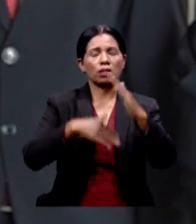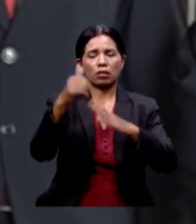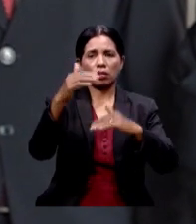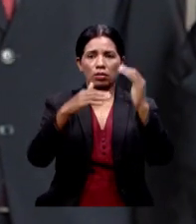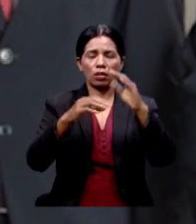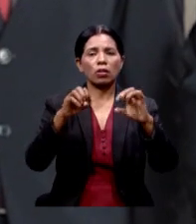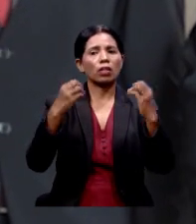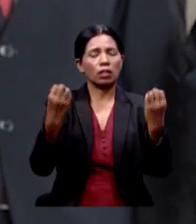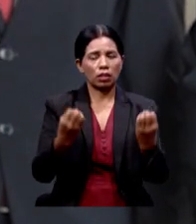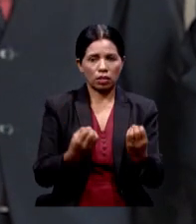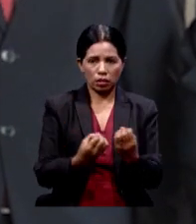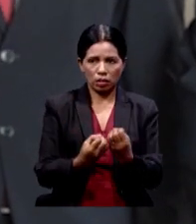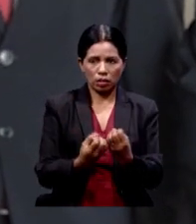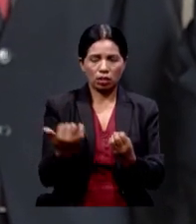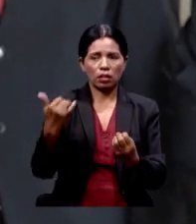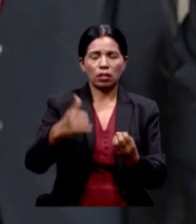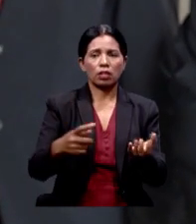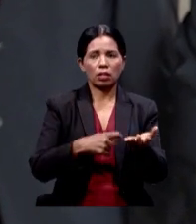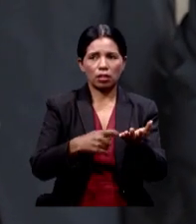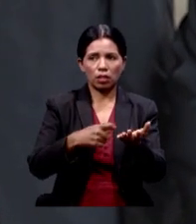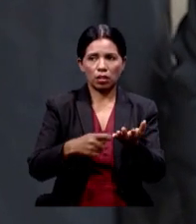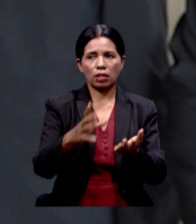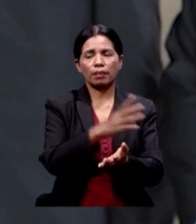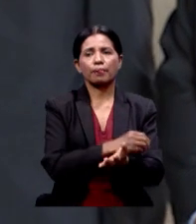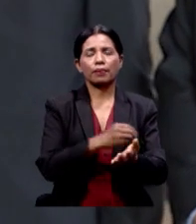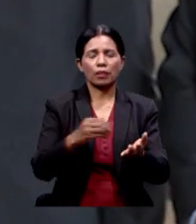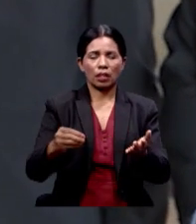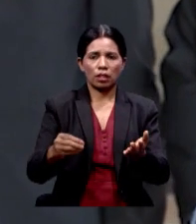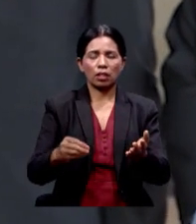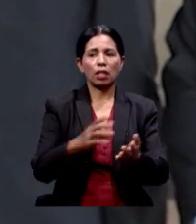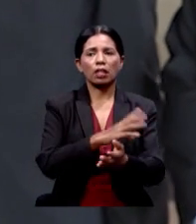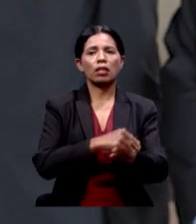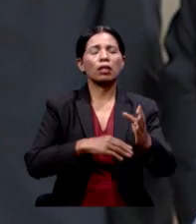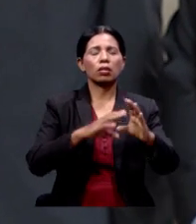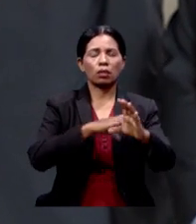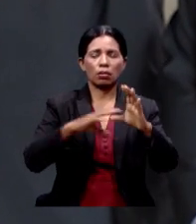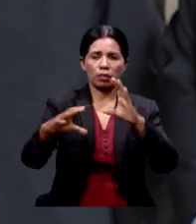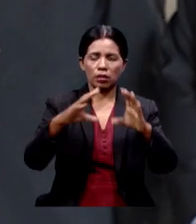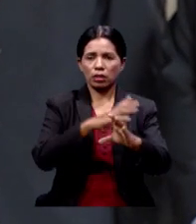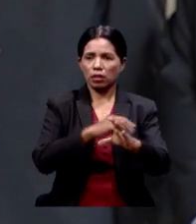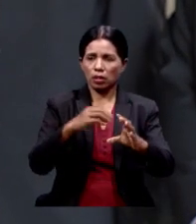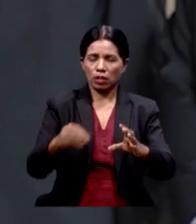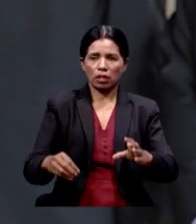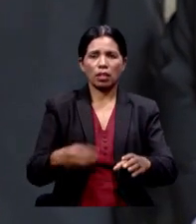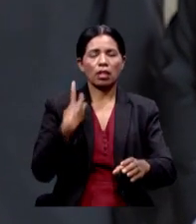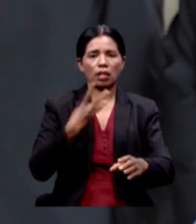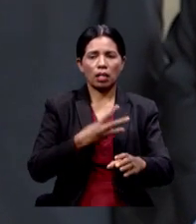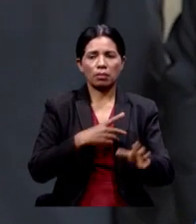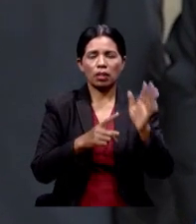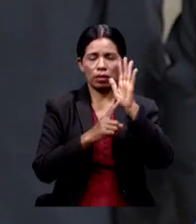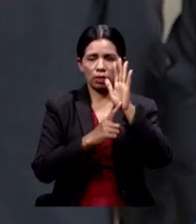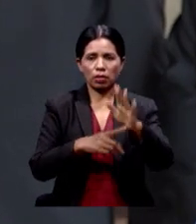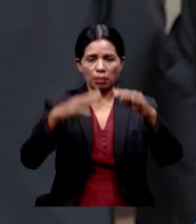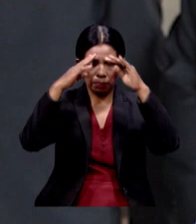organisasi maupun orang di bidang technical, di bidang komersial dan hal-hal lain. Dan juga tadi kami laporkan kepada